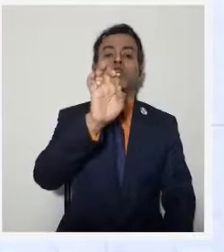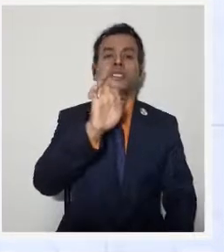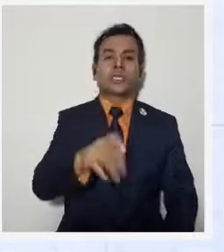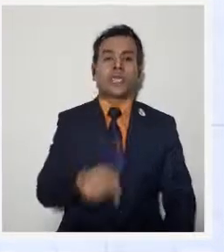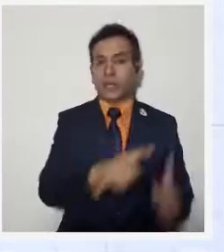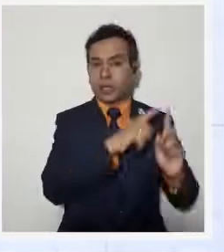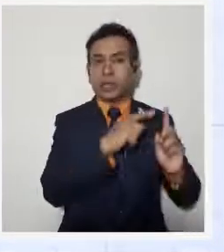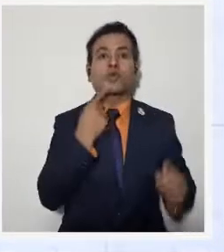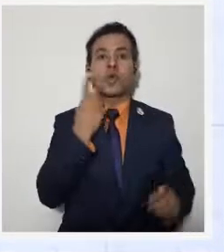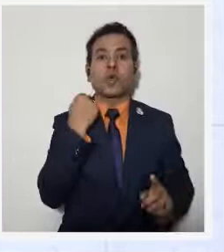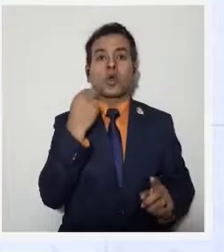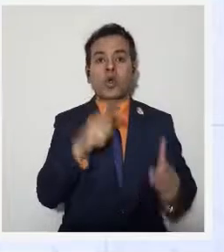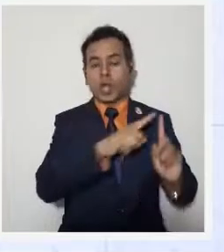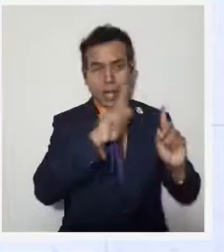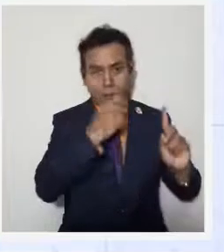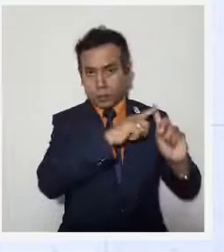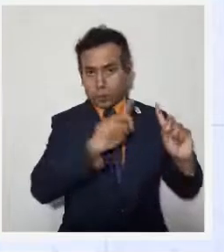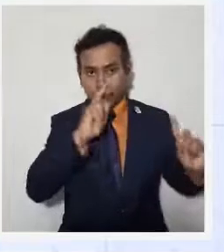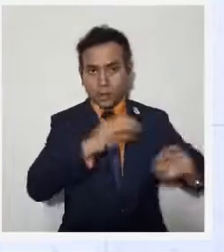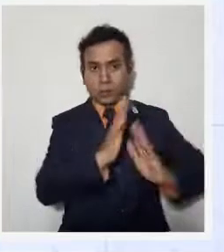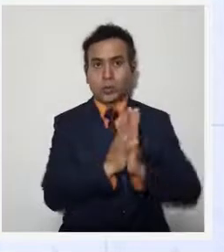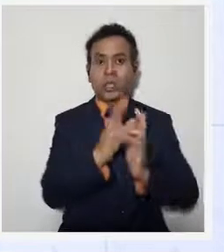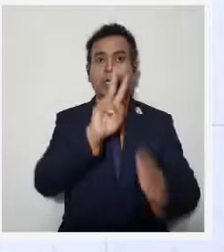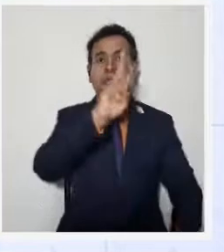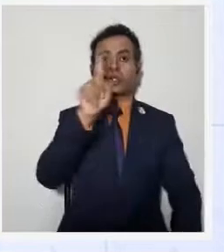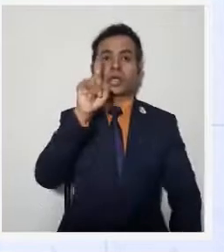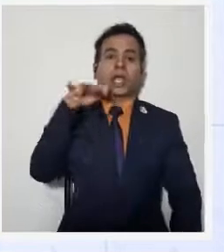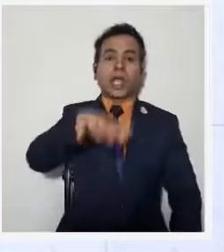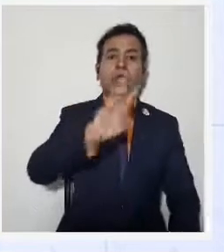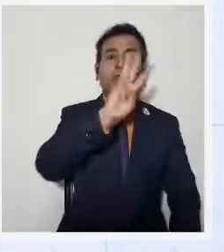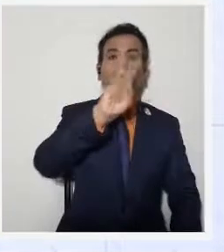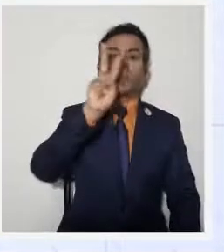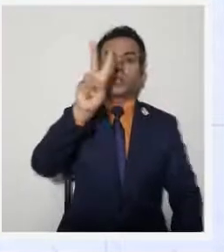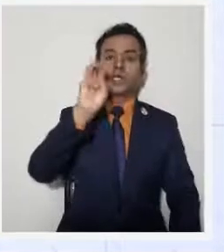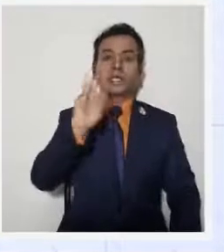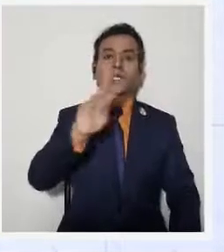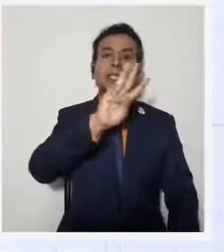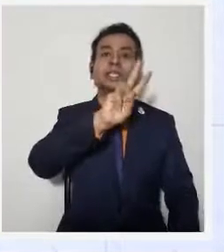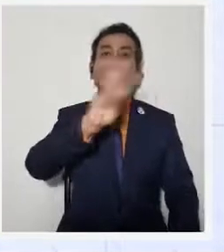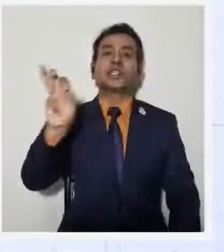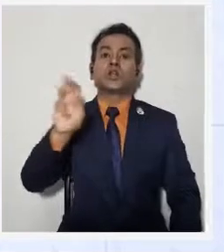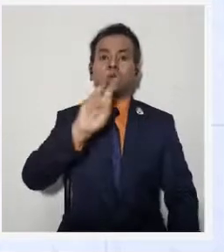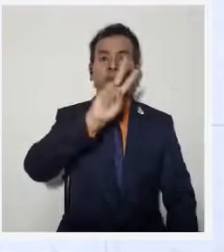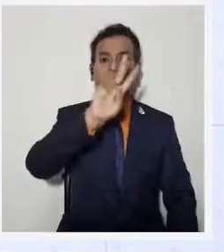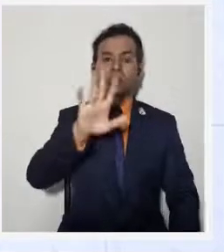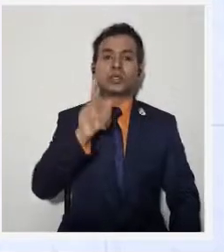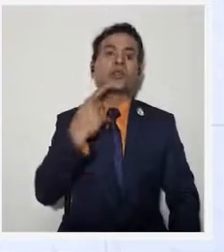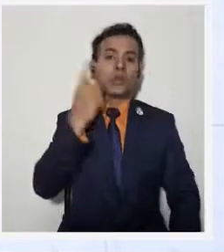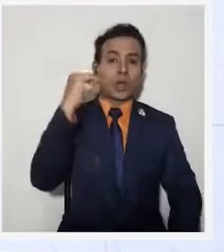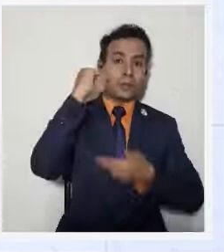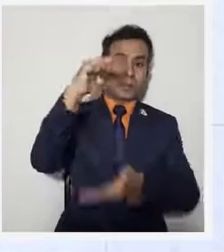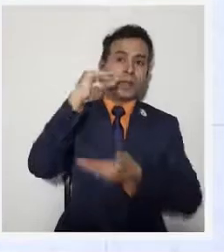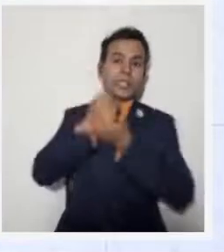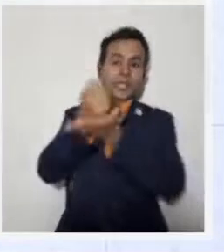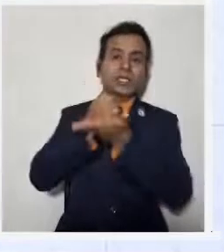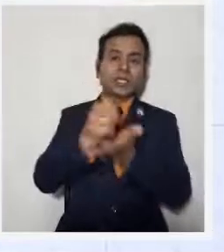হই। সংগ্রহ করা হয়েছে 24 ঘন্টায় 11,040টি এবং এ পর্যন্ত সংগৃহীত